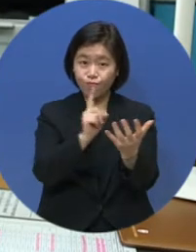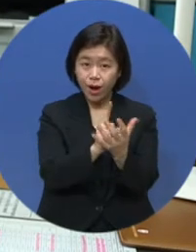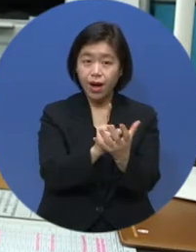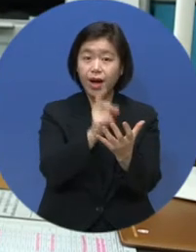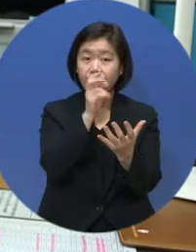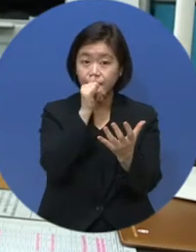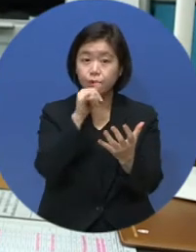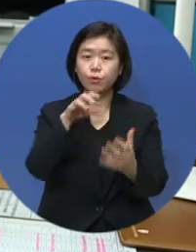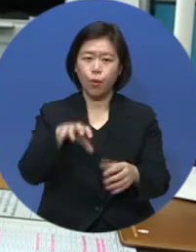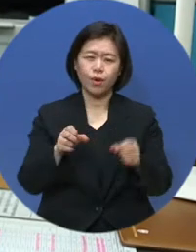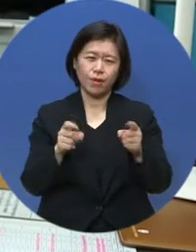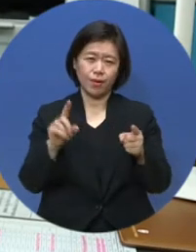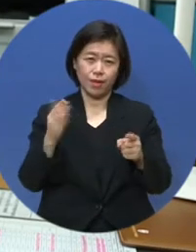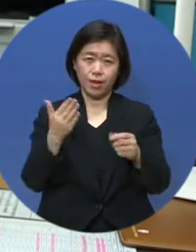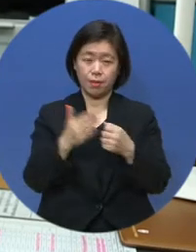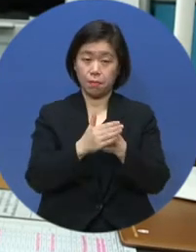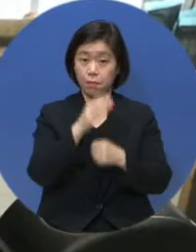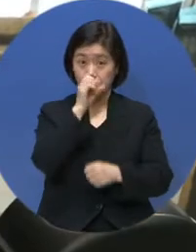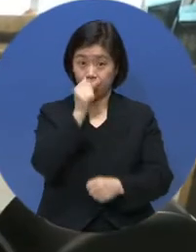뜻깊게 생각합니다.